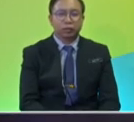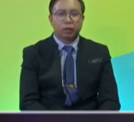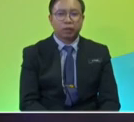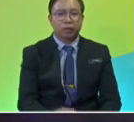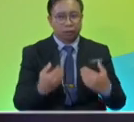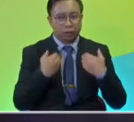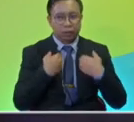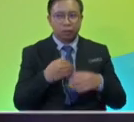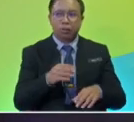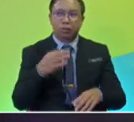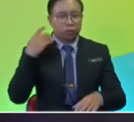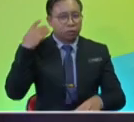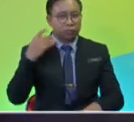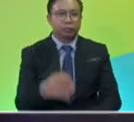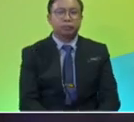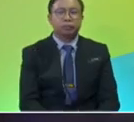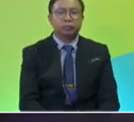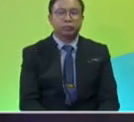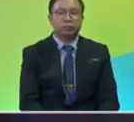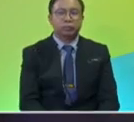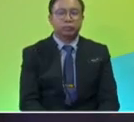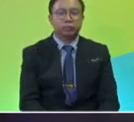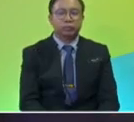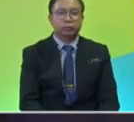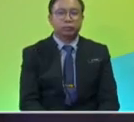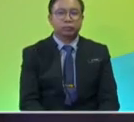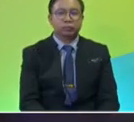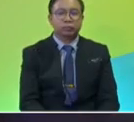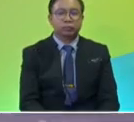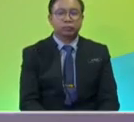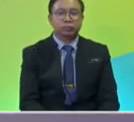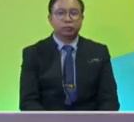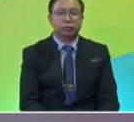tah kan kita Cuba gunakan a apa chopstick